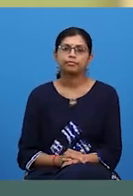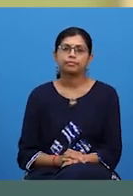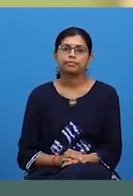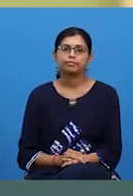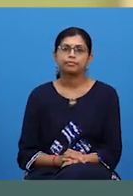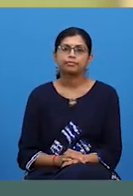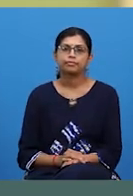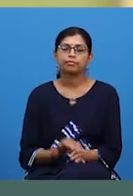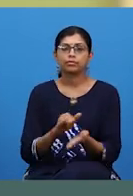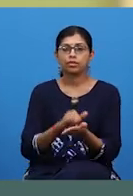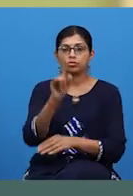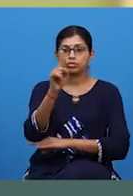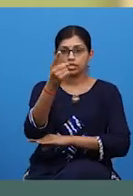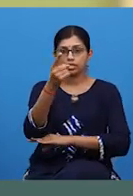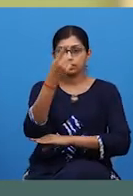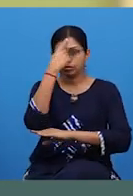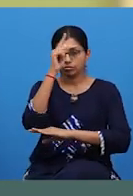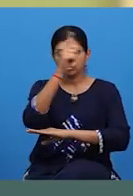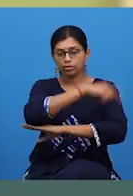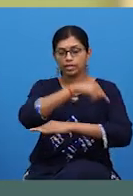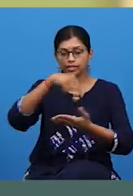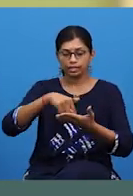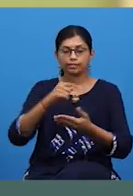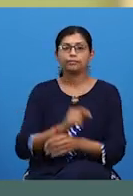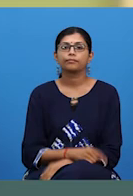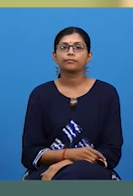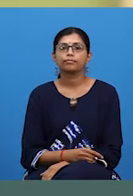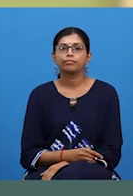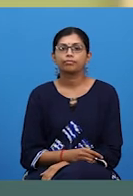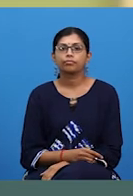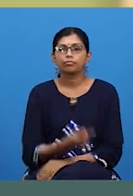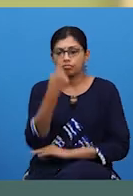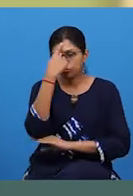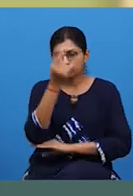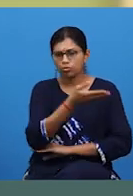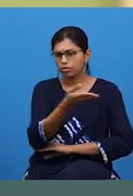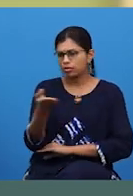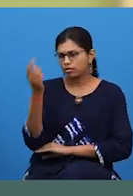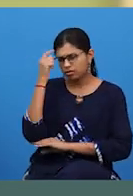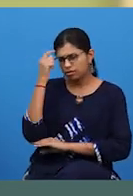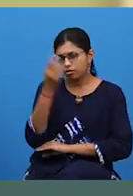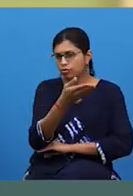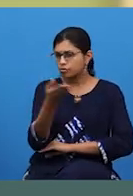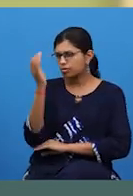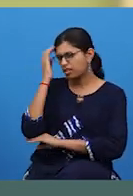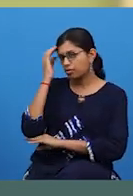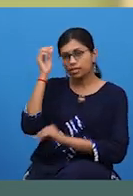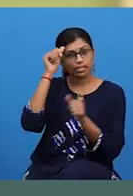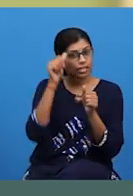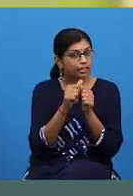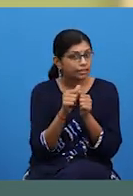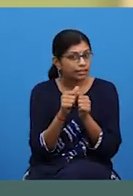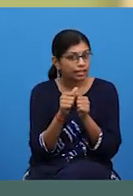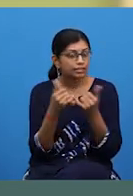Demikianlah kandungan pembelajaran kita pada hari ini. Untuk mengukuhkan pengetahuan murid-murid, kita cuba menjawab beberapa soalan